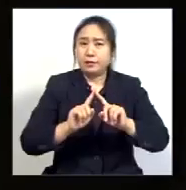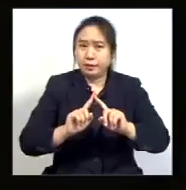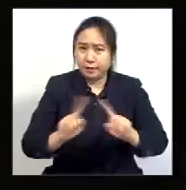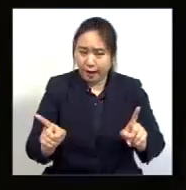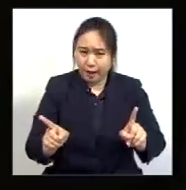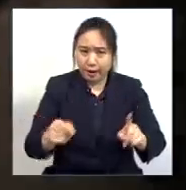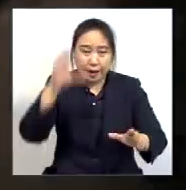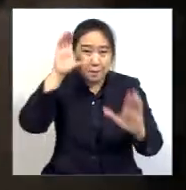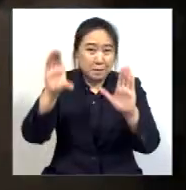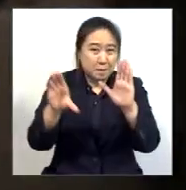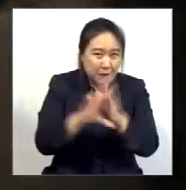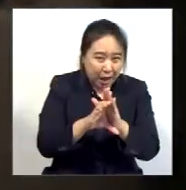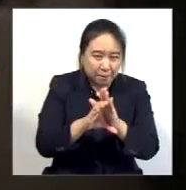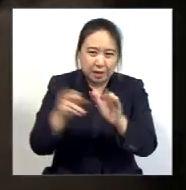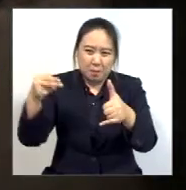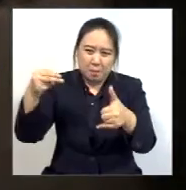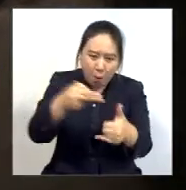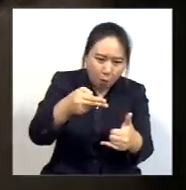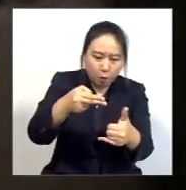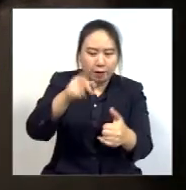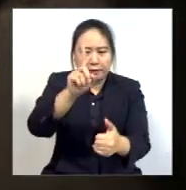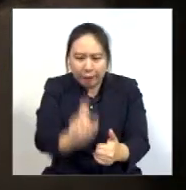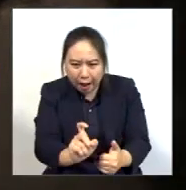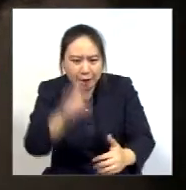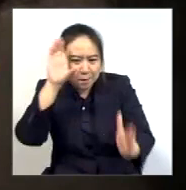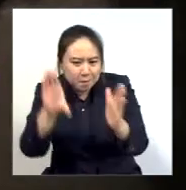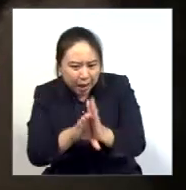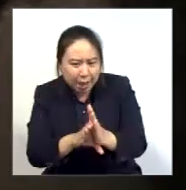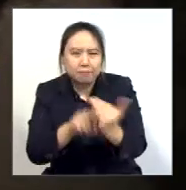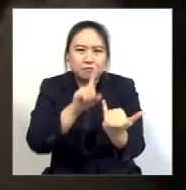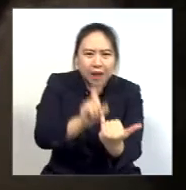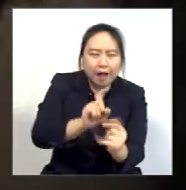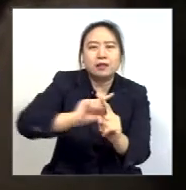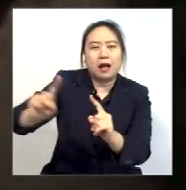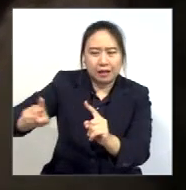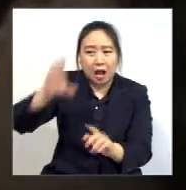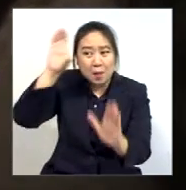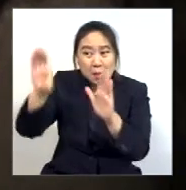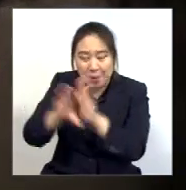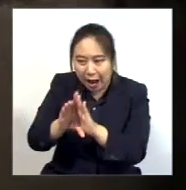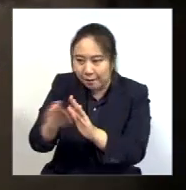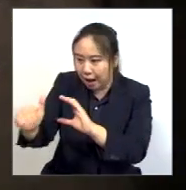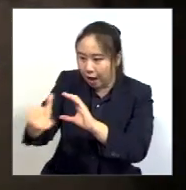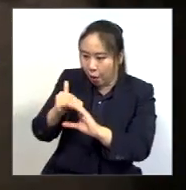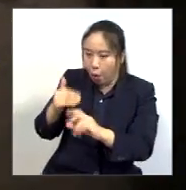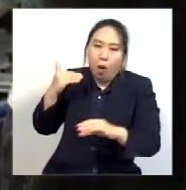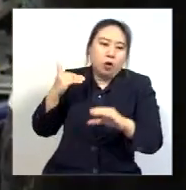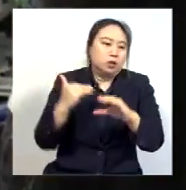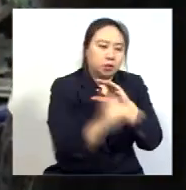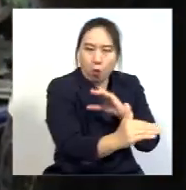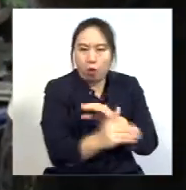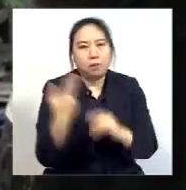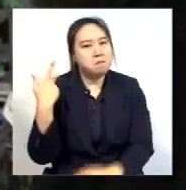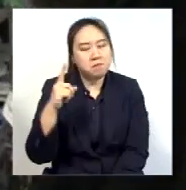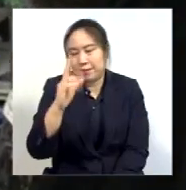ส่งต่อภาพความรุนแรงที่เกินความจำเป็นเนี่ยคุณหมอบอกเลยนะคะว่าไม่มีประโยชน์ต่อสังคมโดยรวม